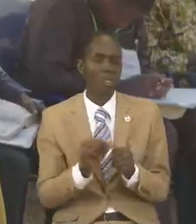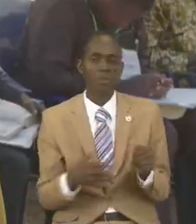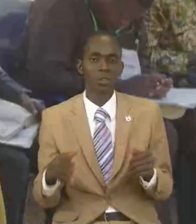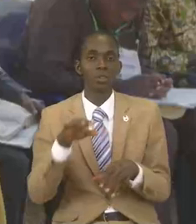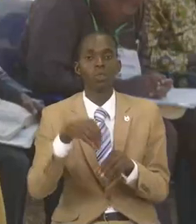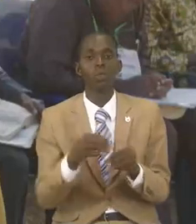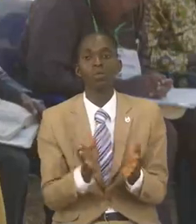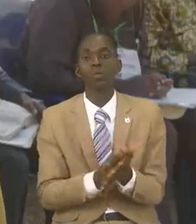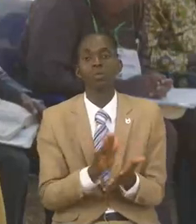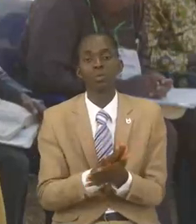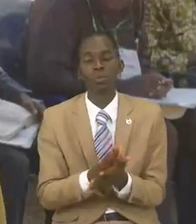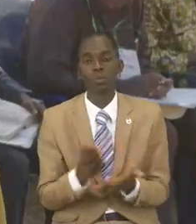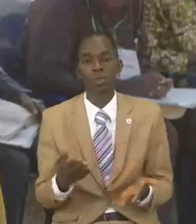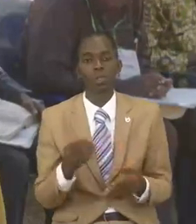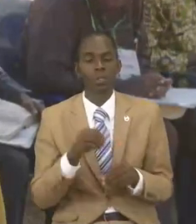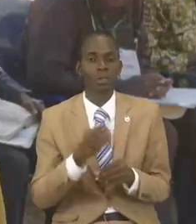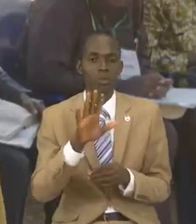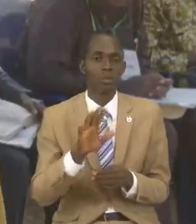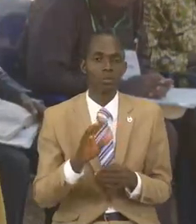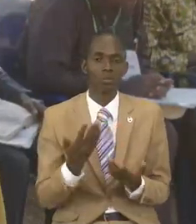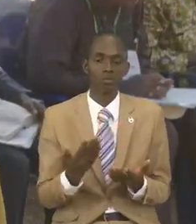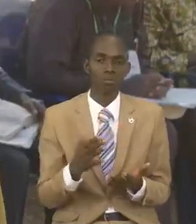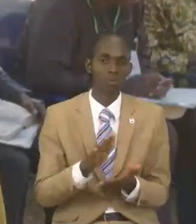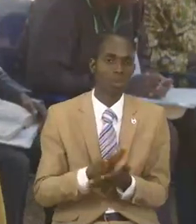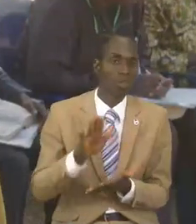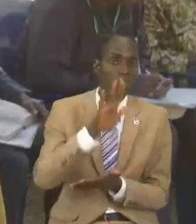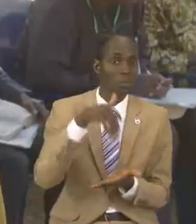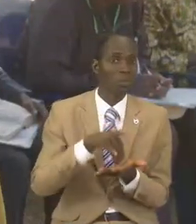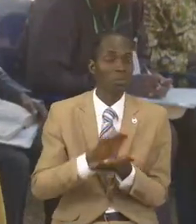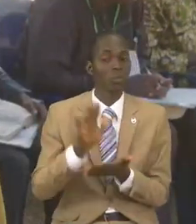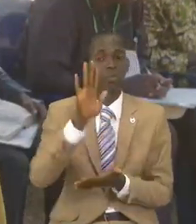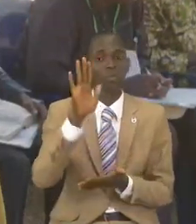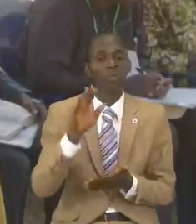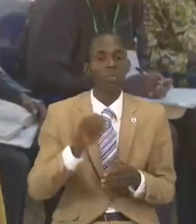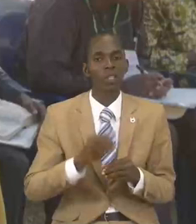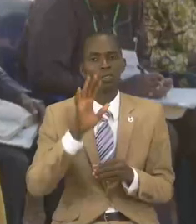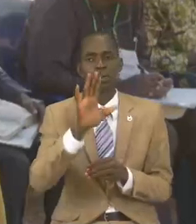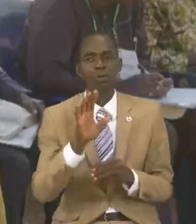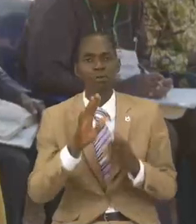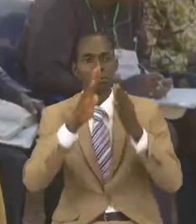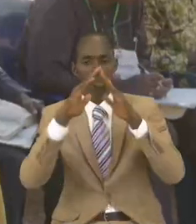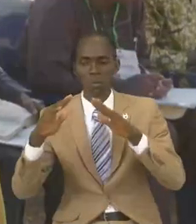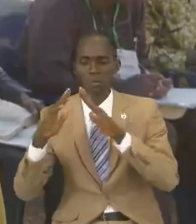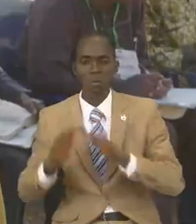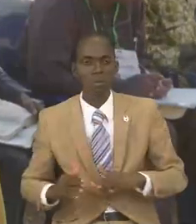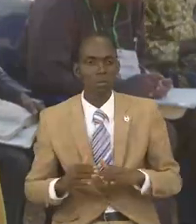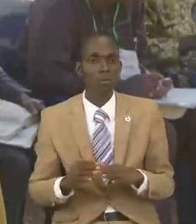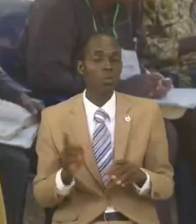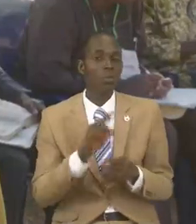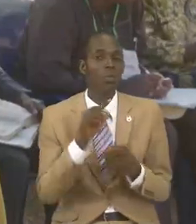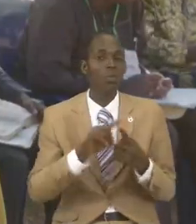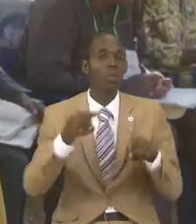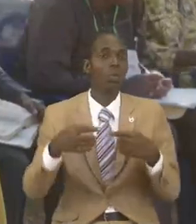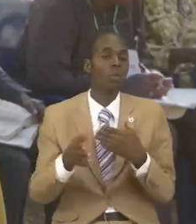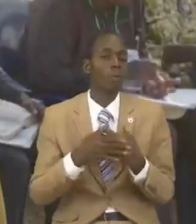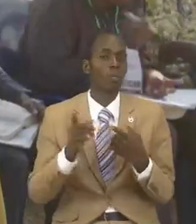l'école, examine ta vie au collège, examine ta vie dans ta communauté, examine dans ta vie